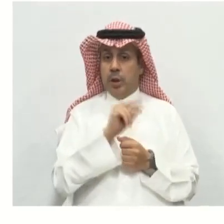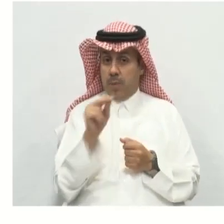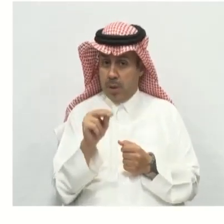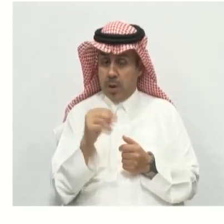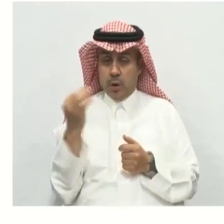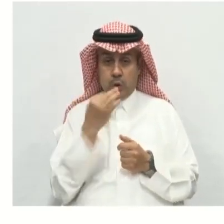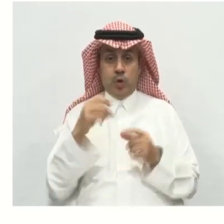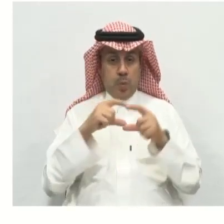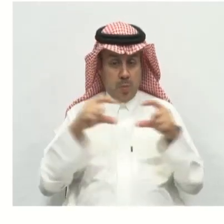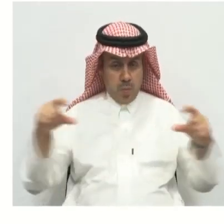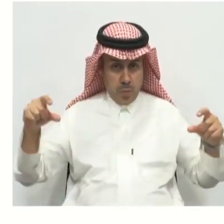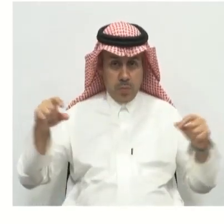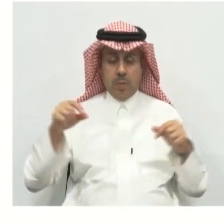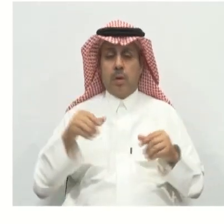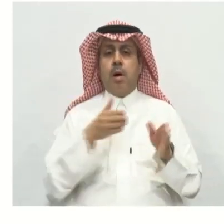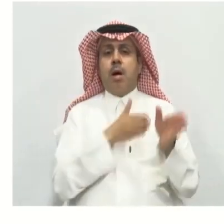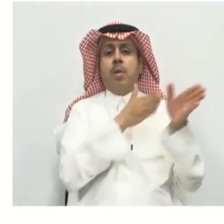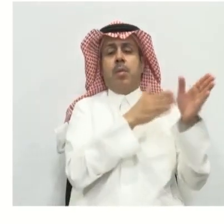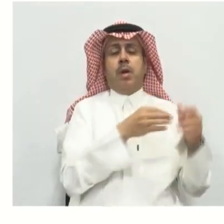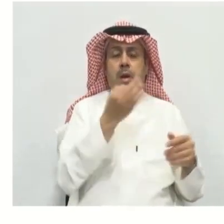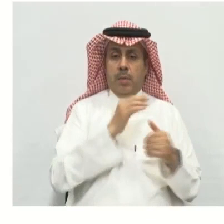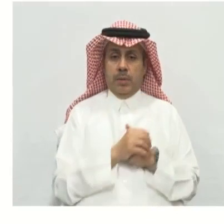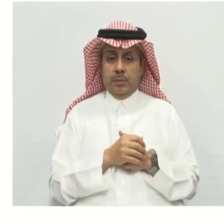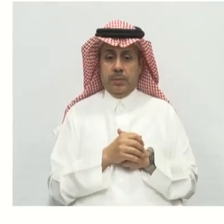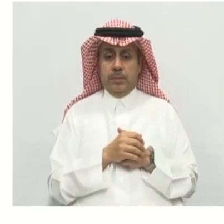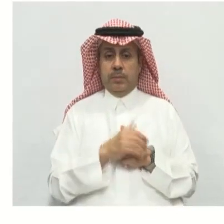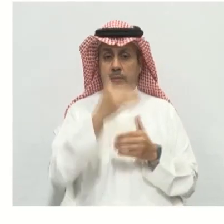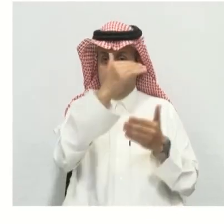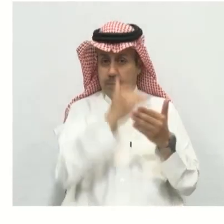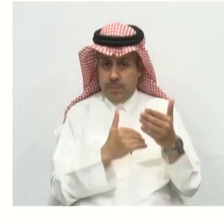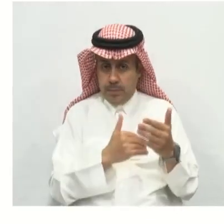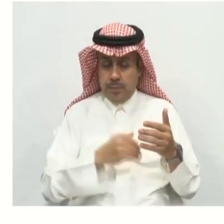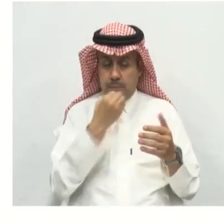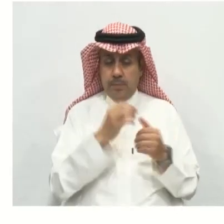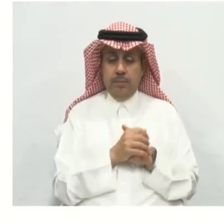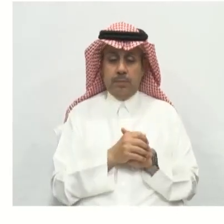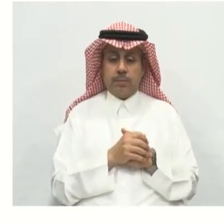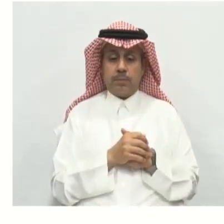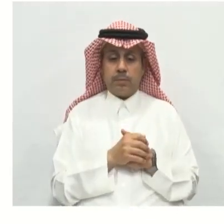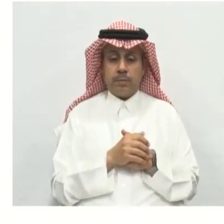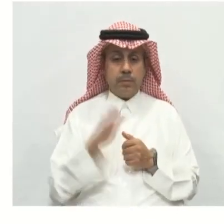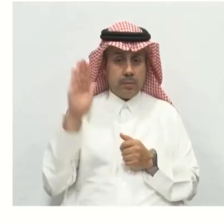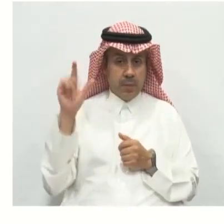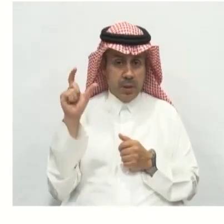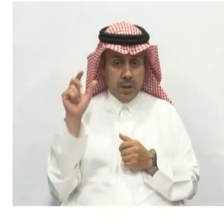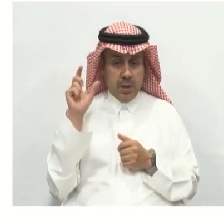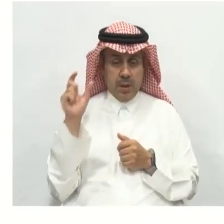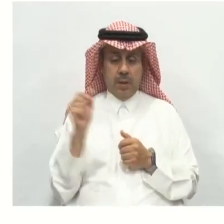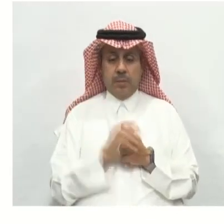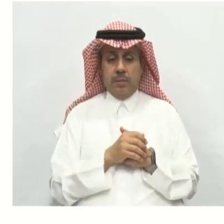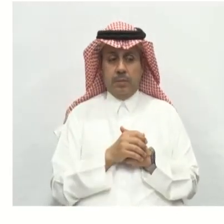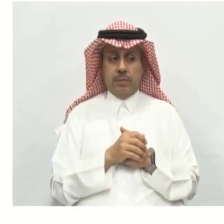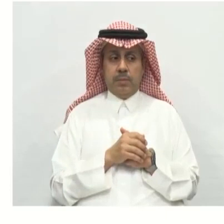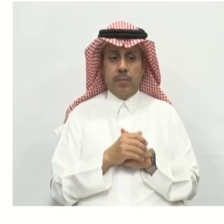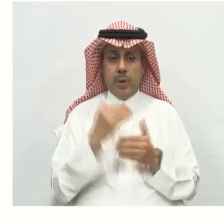مقسمه بقائمه من الكلمات لدينا هنا سن توكيز تقسم المستند